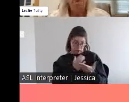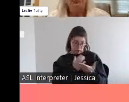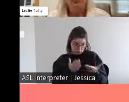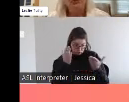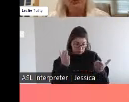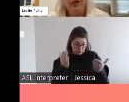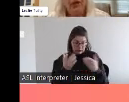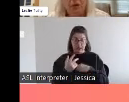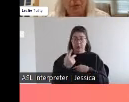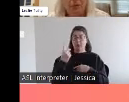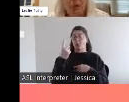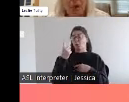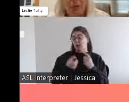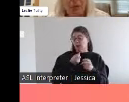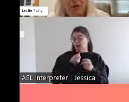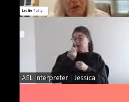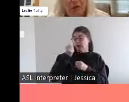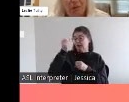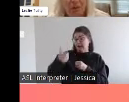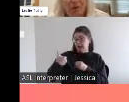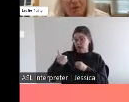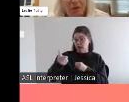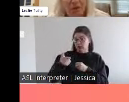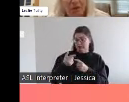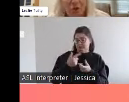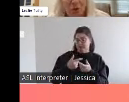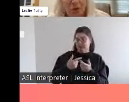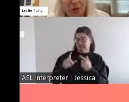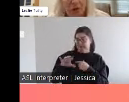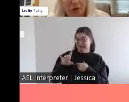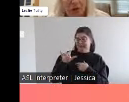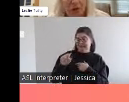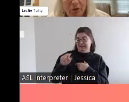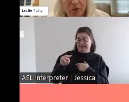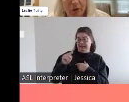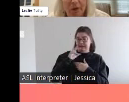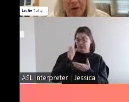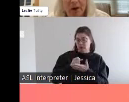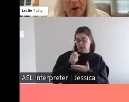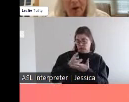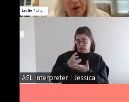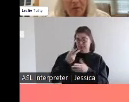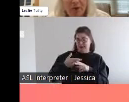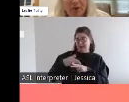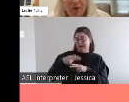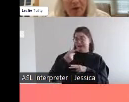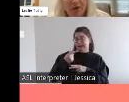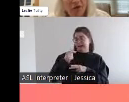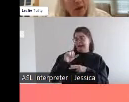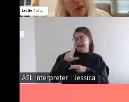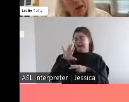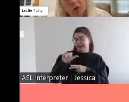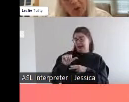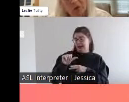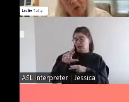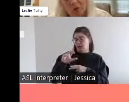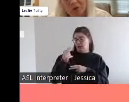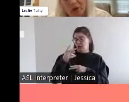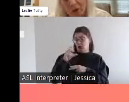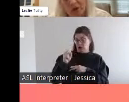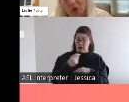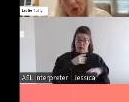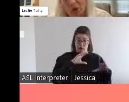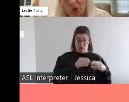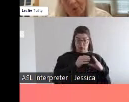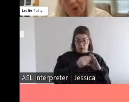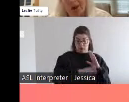de suivre mon cours et un an après, le doyen des études sociales,